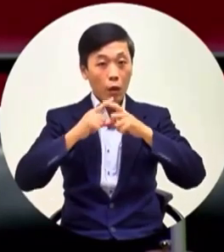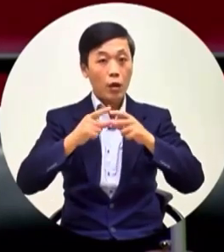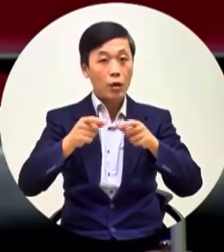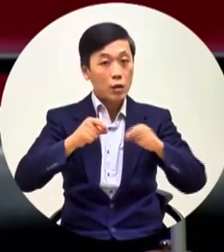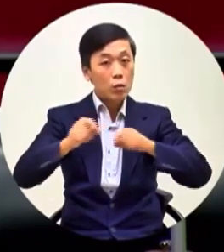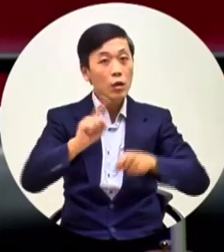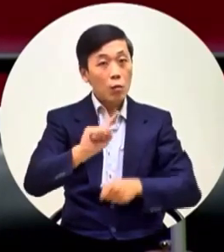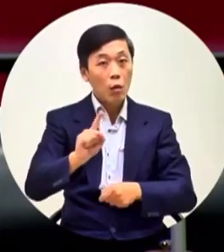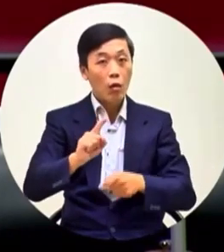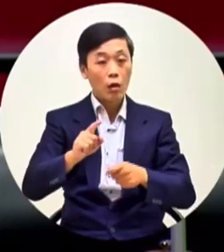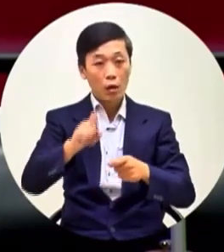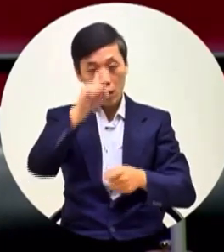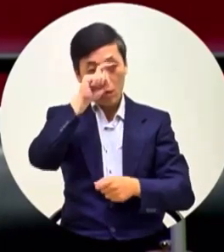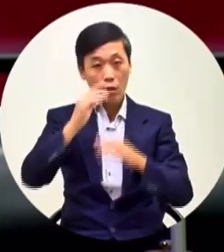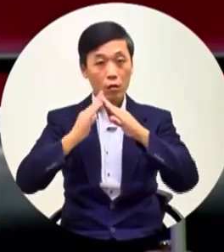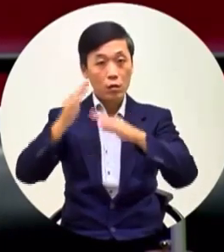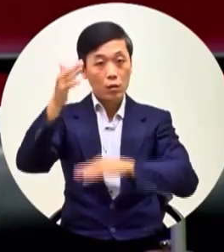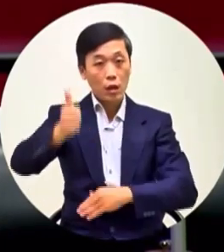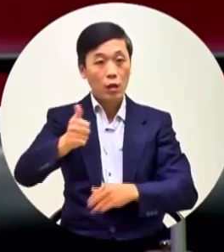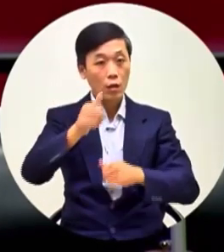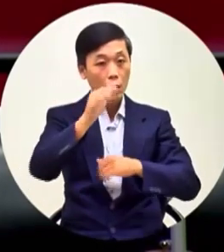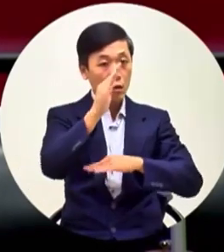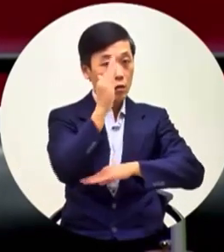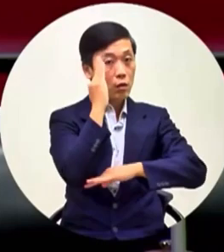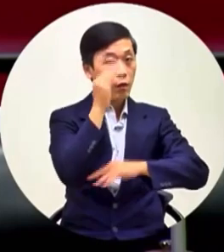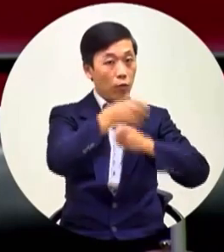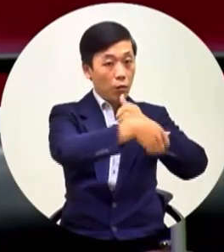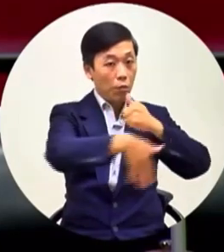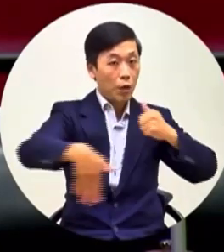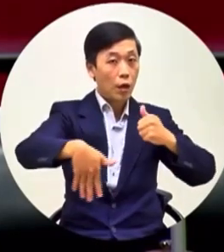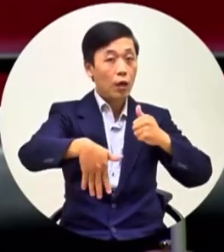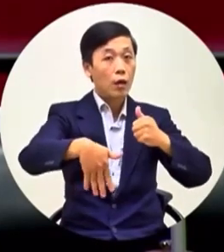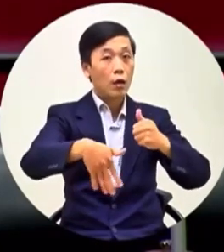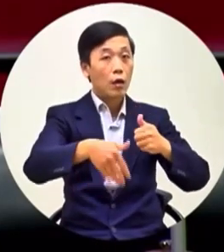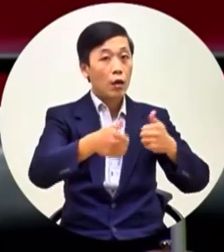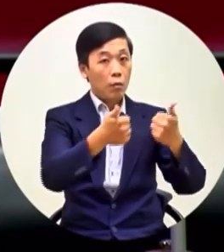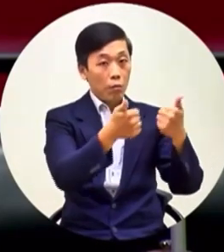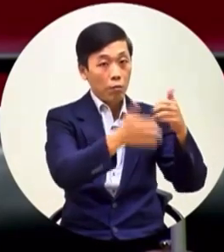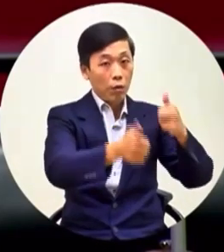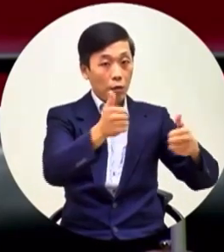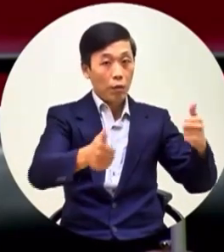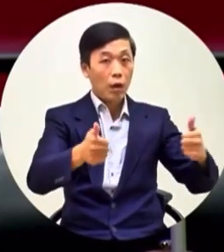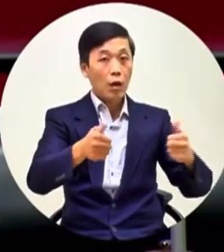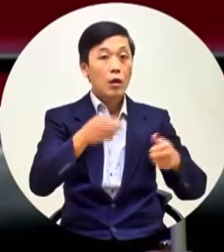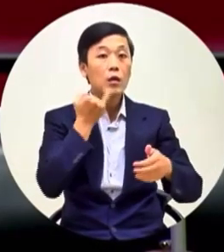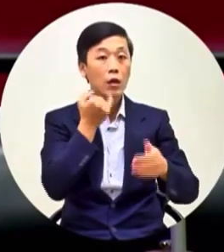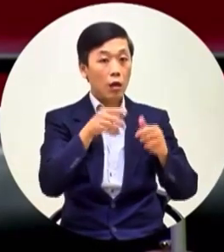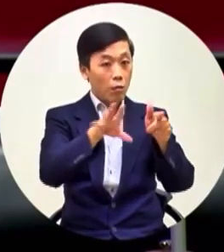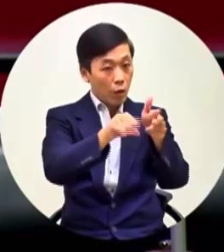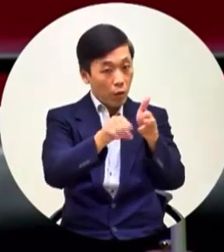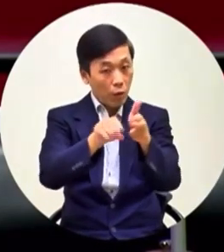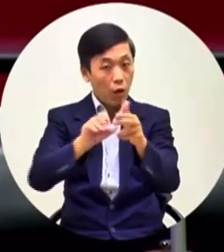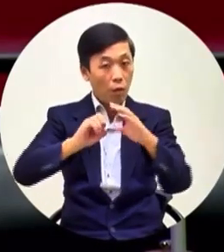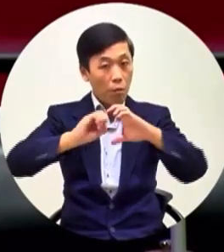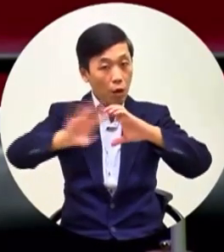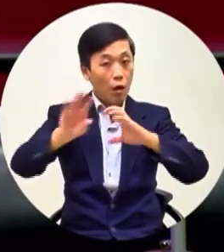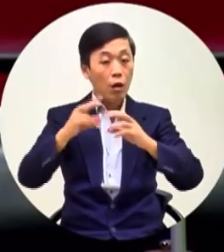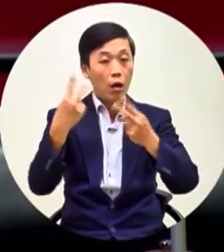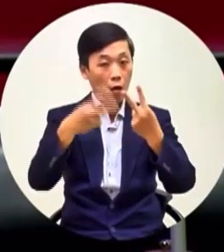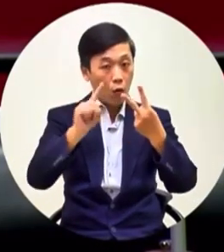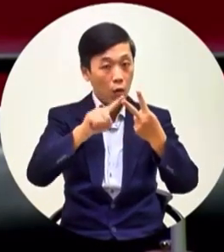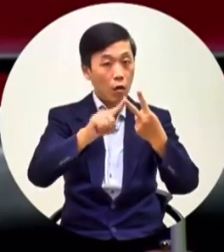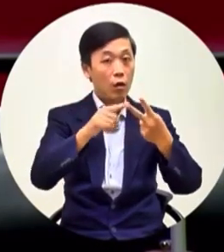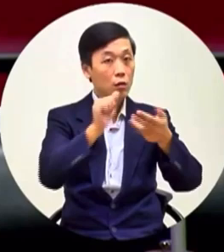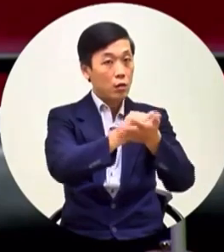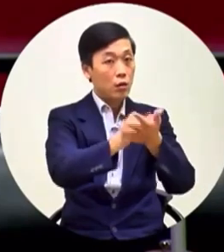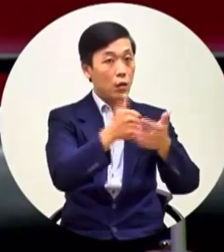咱的局处所长是以直播的方式。或是开记者会的方式哦，然后公开的向市民说明